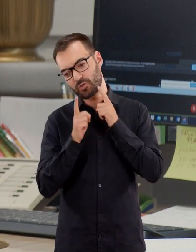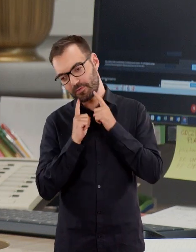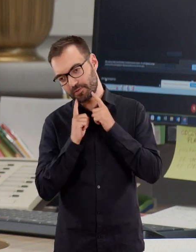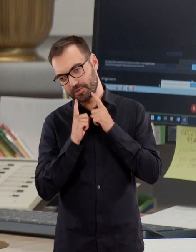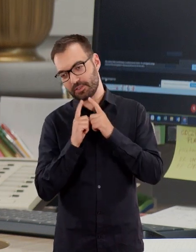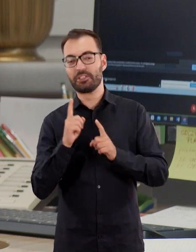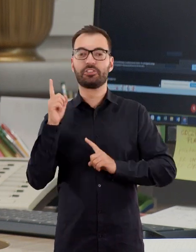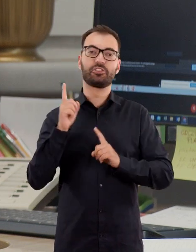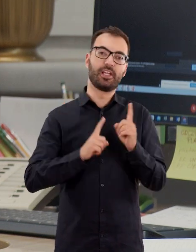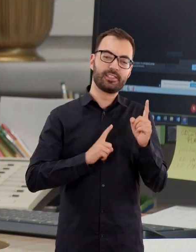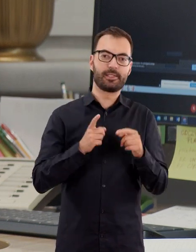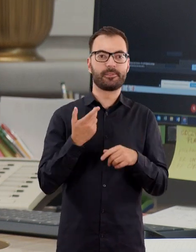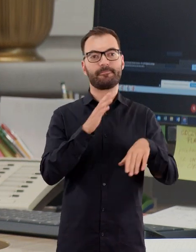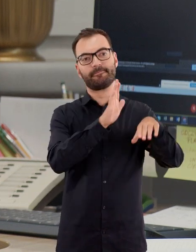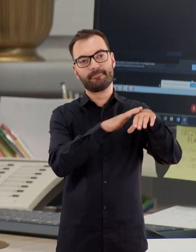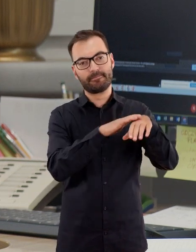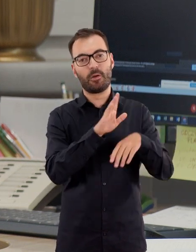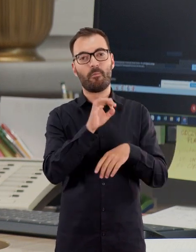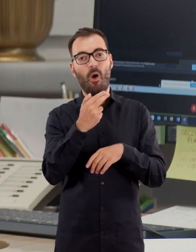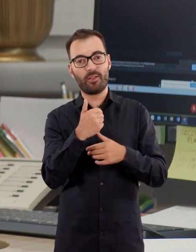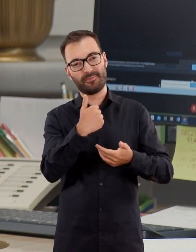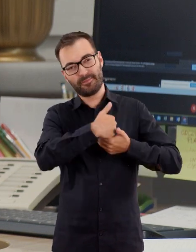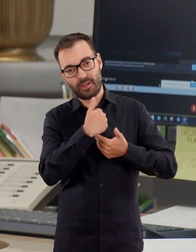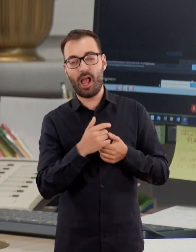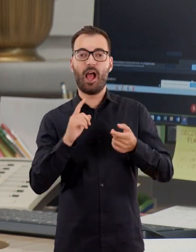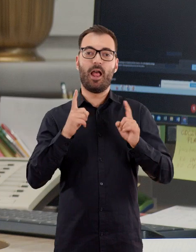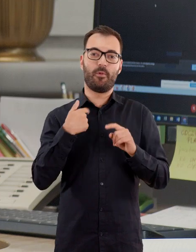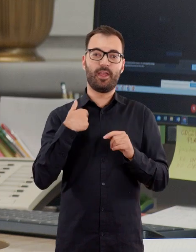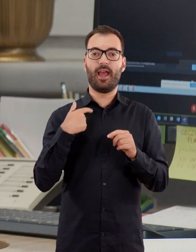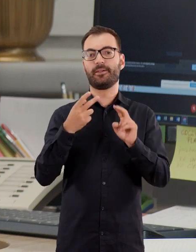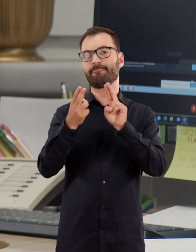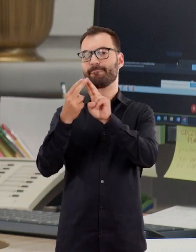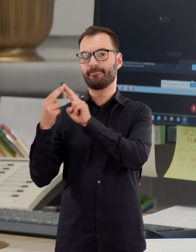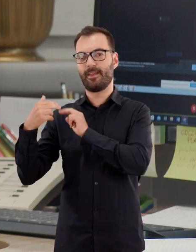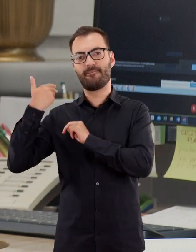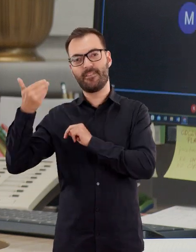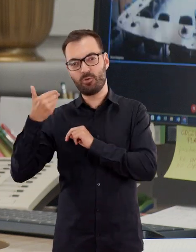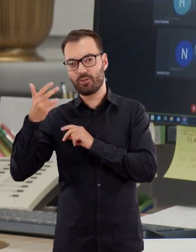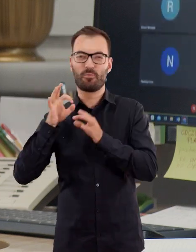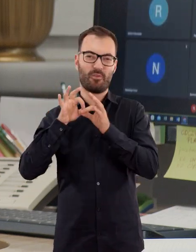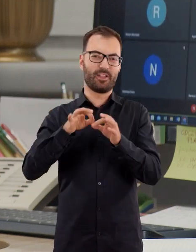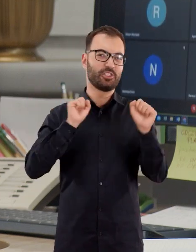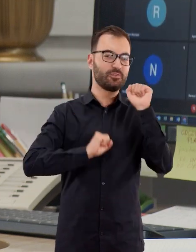rozmawiamy, czasami prosimy jeszcze o pomoc BON, czasami kontaktuję się z wykładowcami,